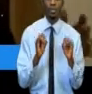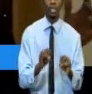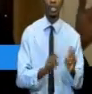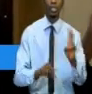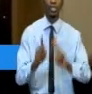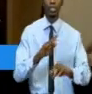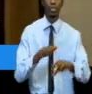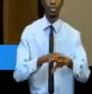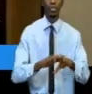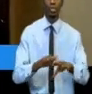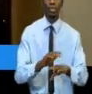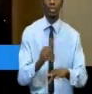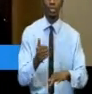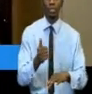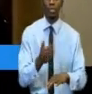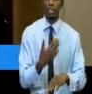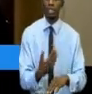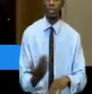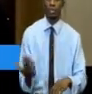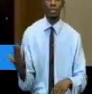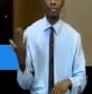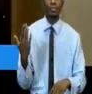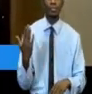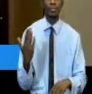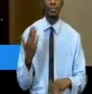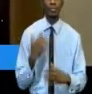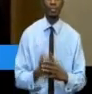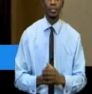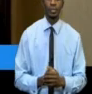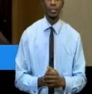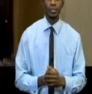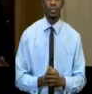choses marchaient dans les autres pays, par exemple.